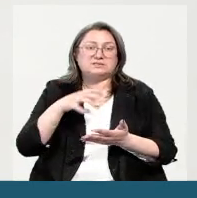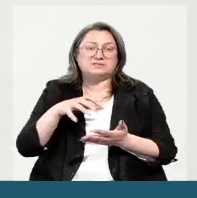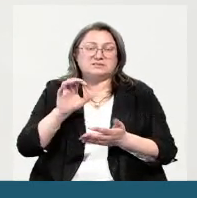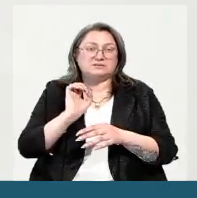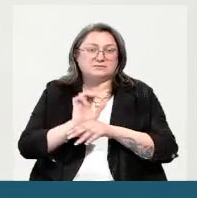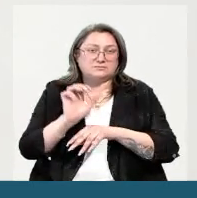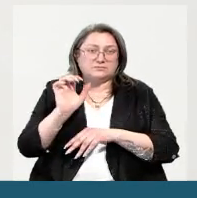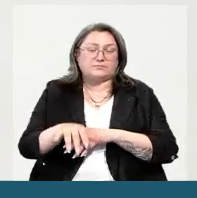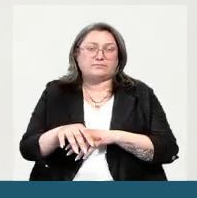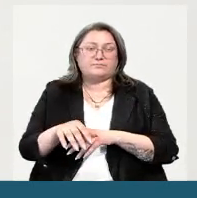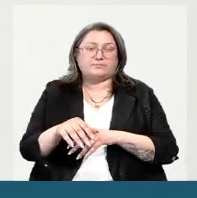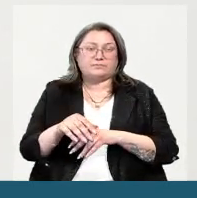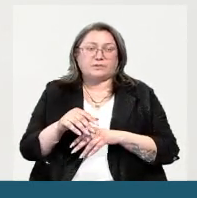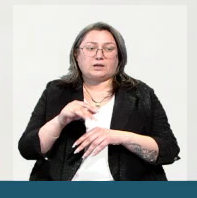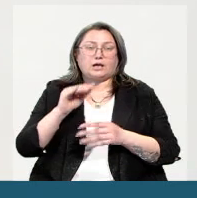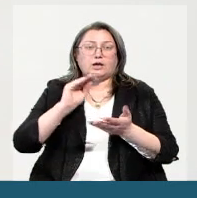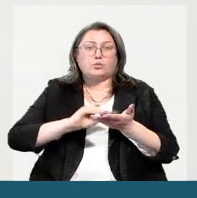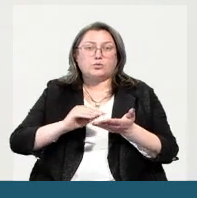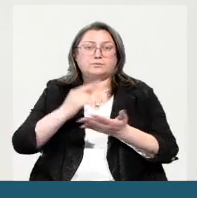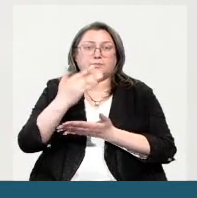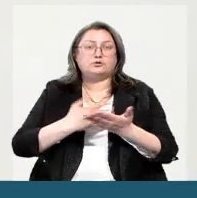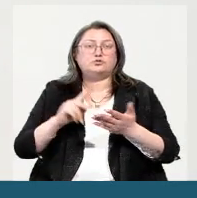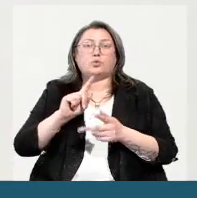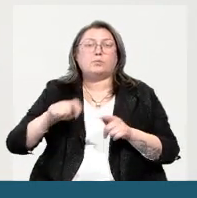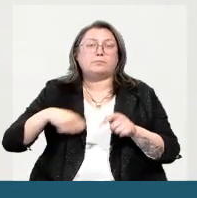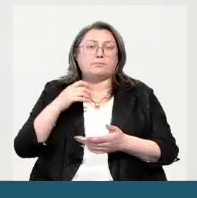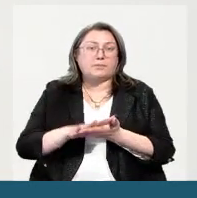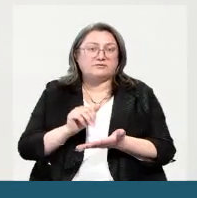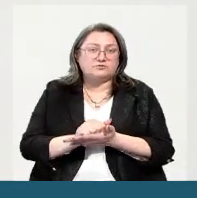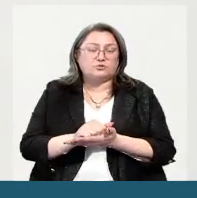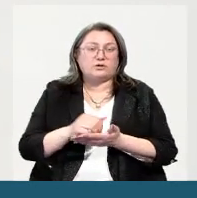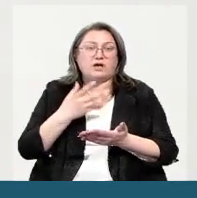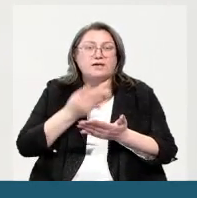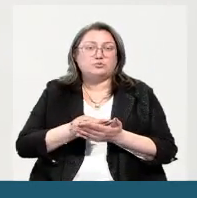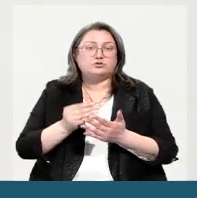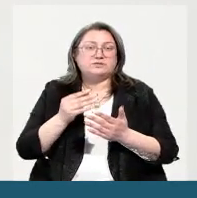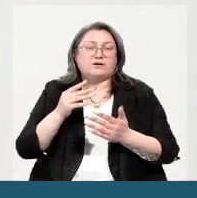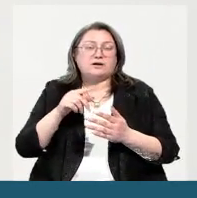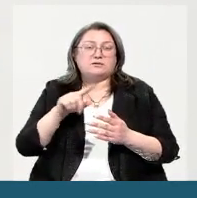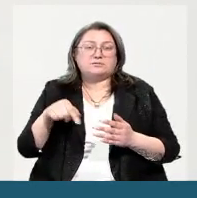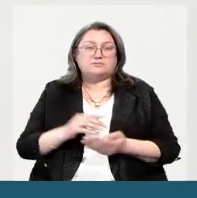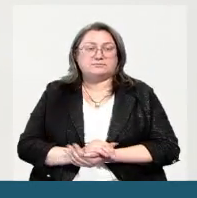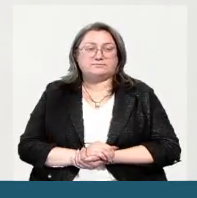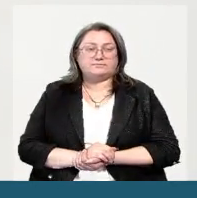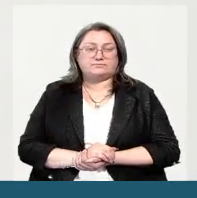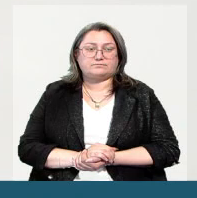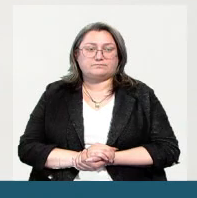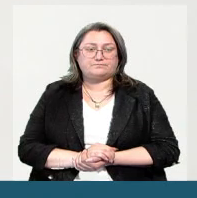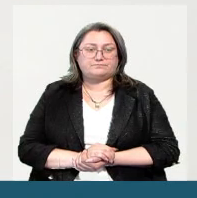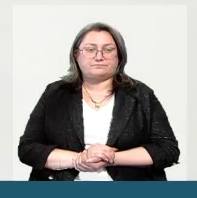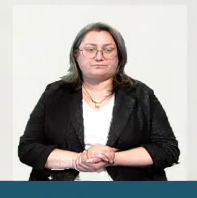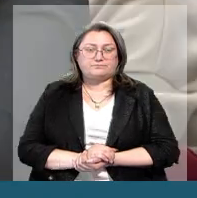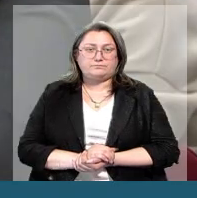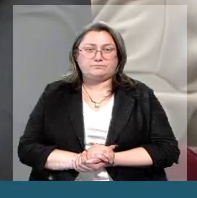Өтініште барлық құғық белгілейтін және басқа да растайтын құжаттар мен бірге тұрғындардың жоғалған немесе білімген мүлкінің тізбесі